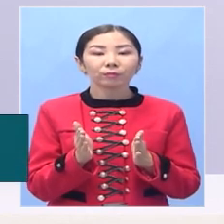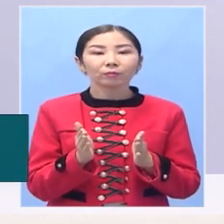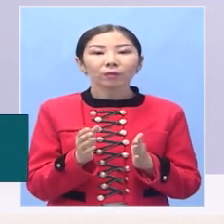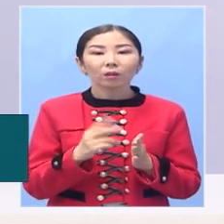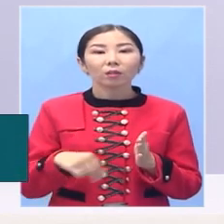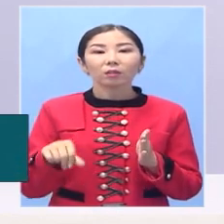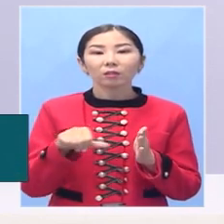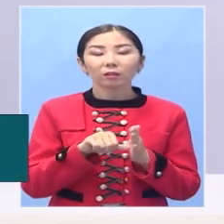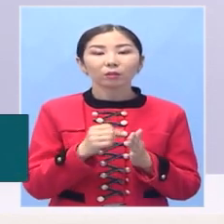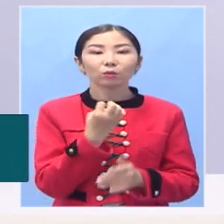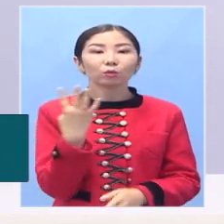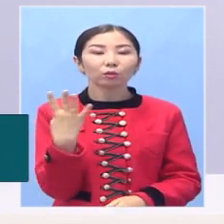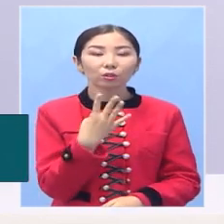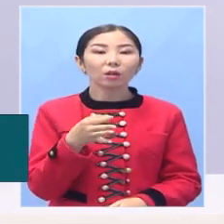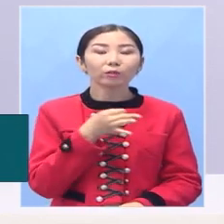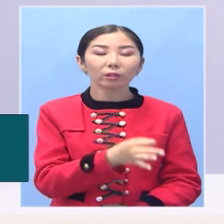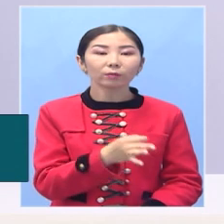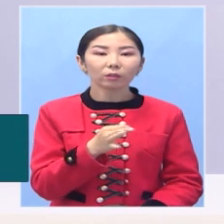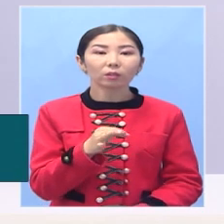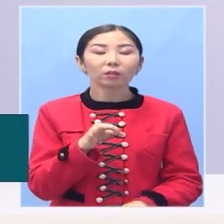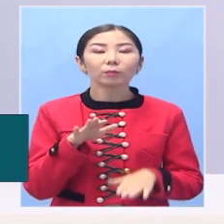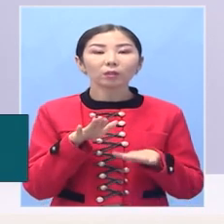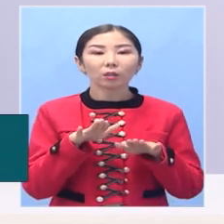6-шы шағын аудан, 4-шы шағын аудан,